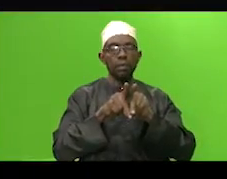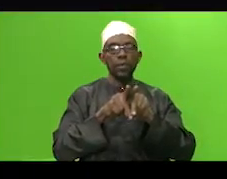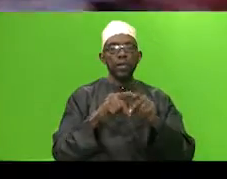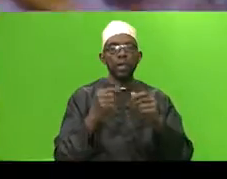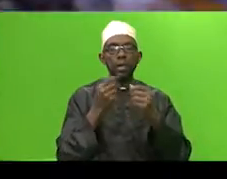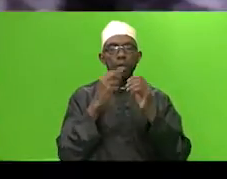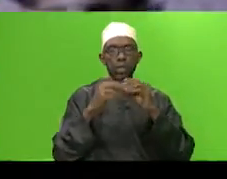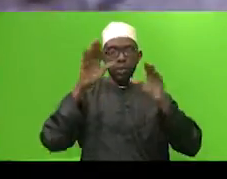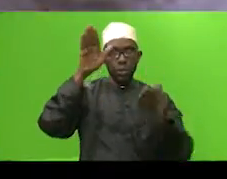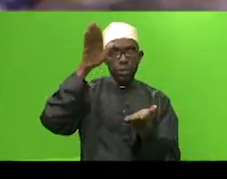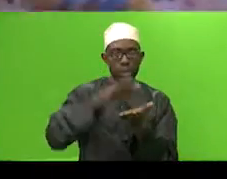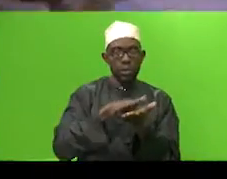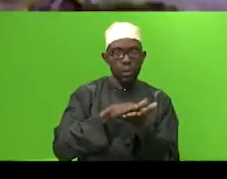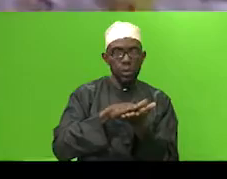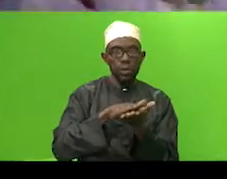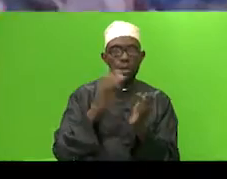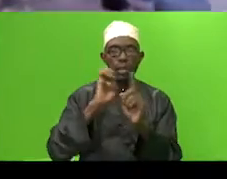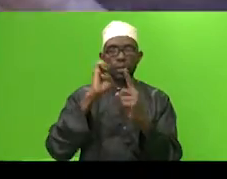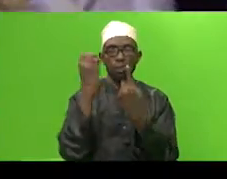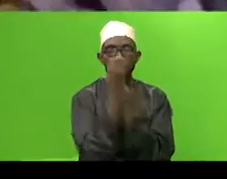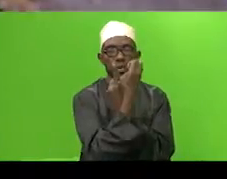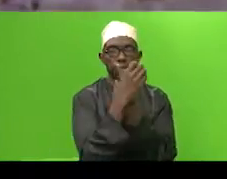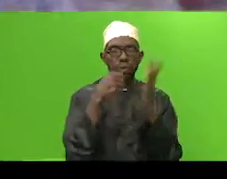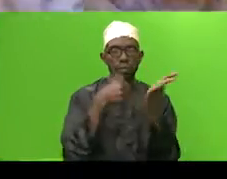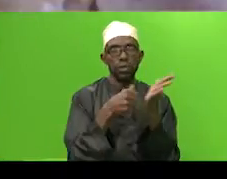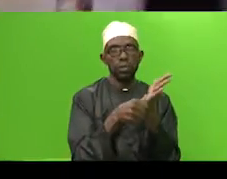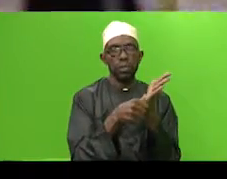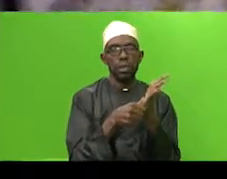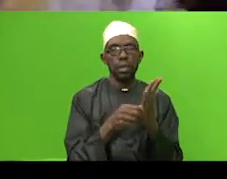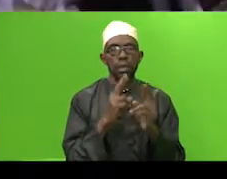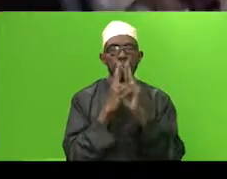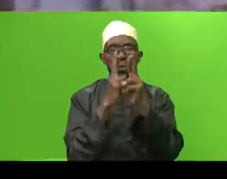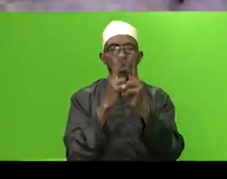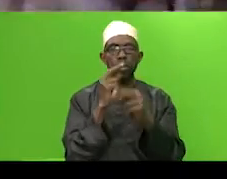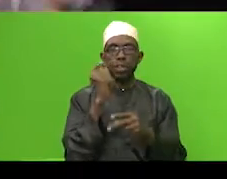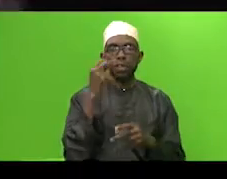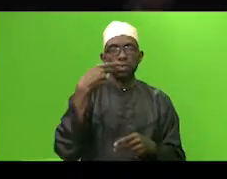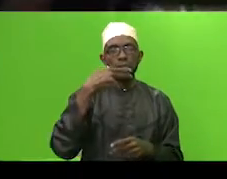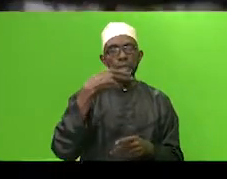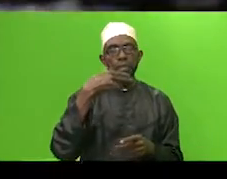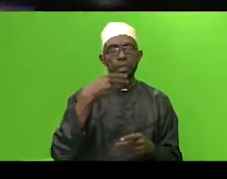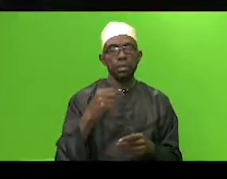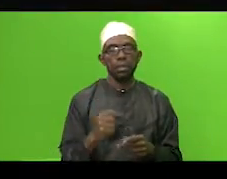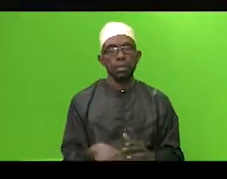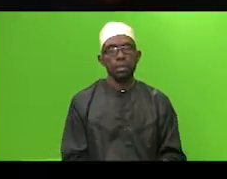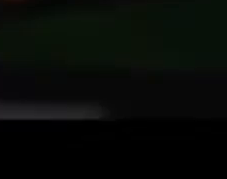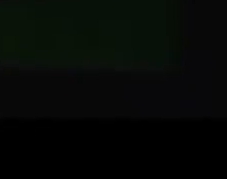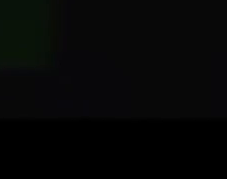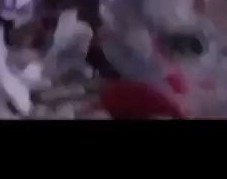likely to reduce the amount of environmental damage they cause. Reporting for Horizon TV, I am Aisha Khan.